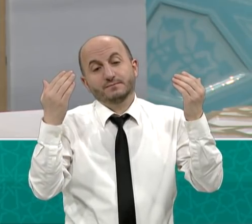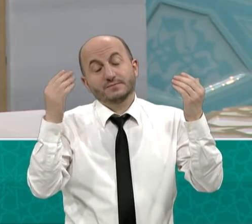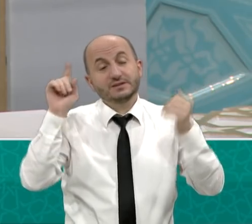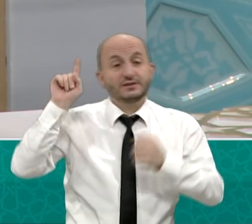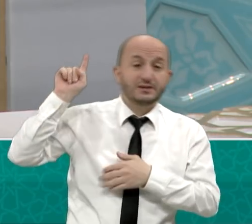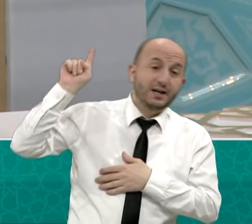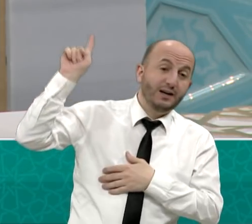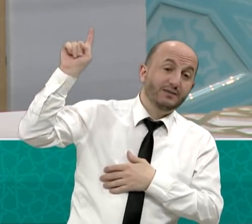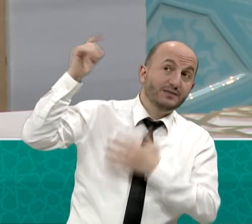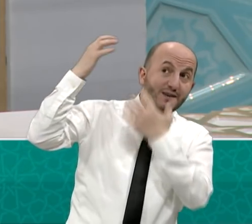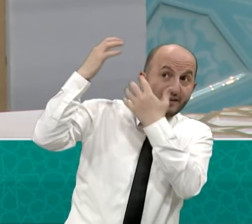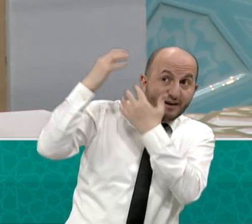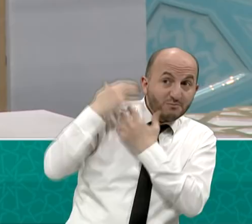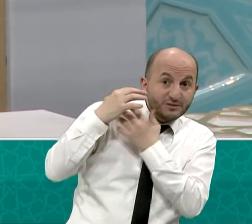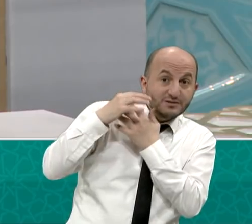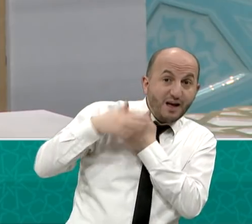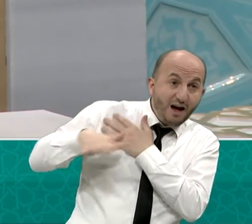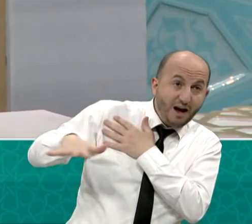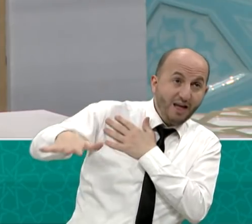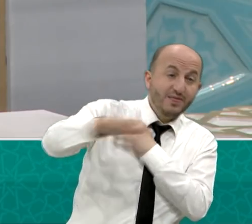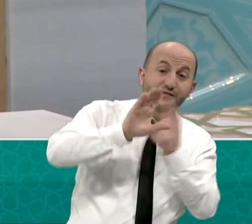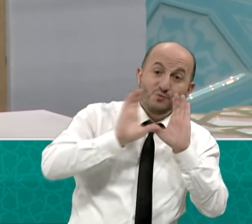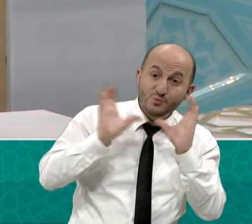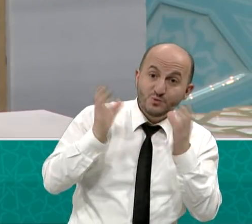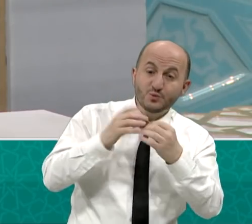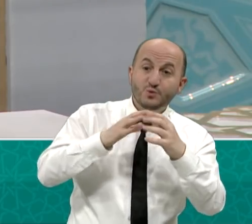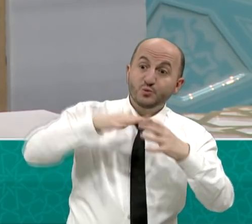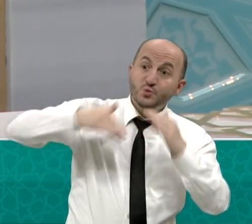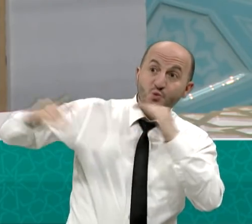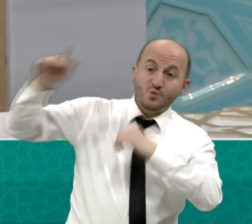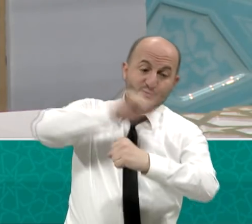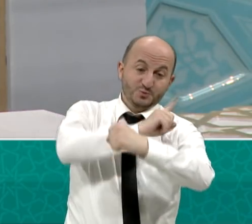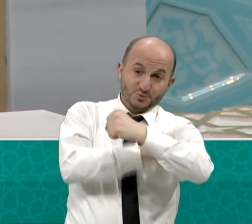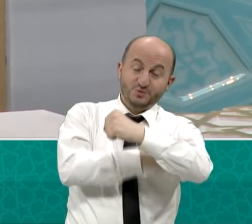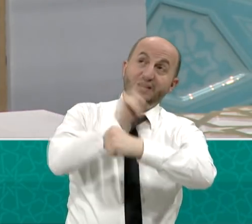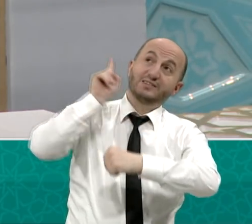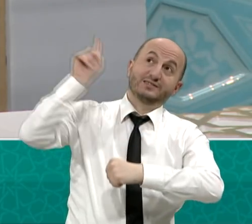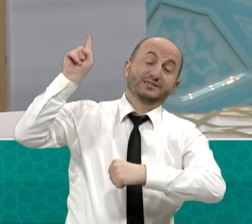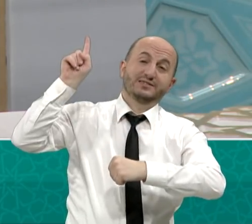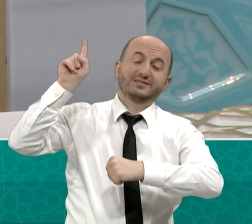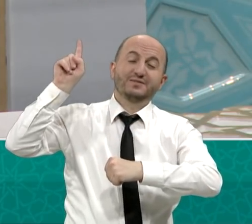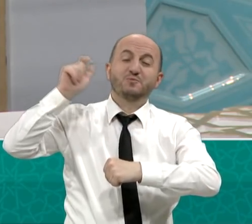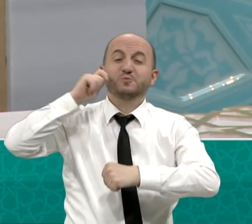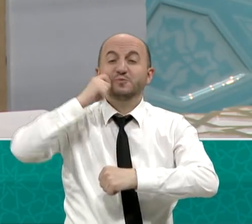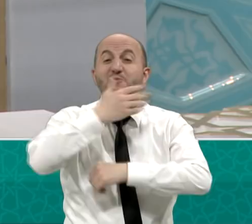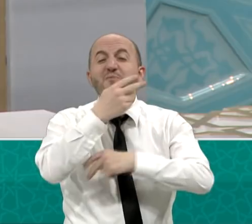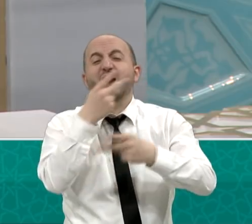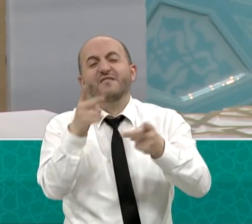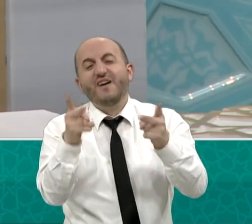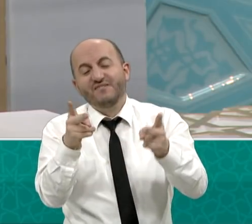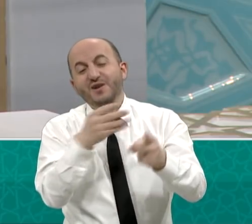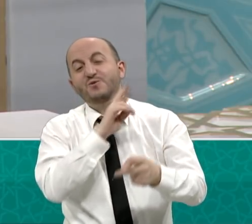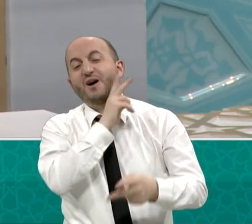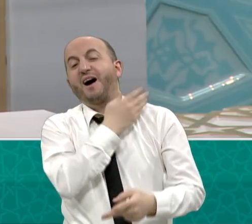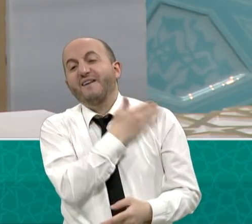sen rahmetinle her tarafı kuşatmış bir yüce kudretsin diye, Ya Rabbi müminleri bağışla, onları